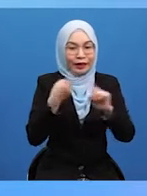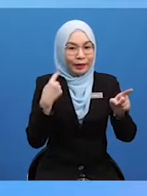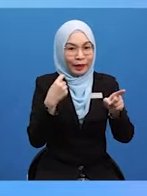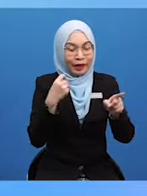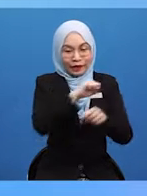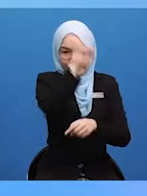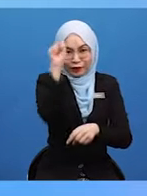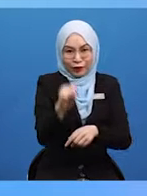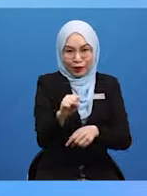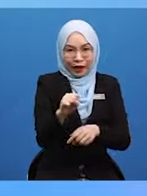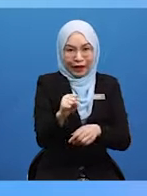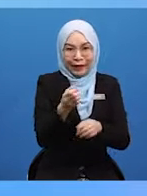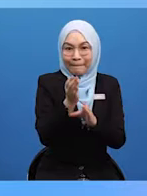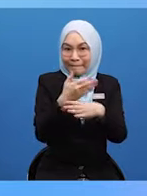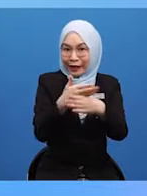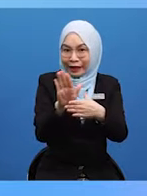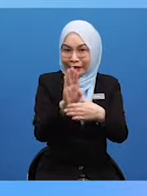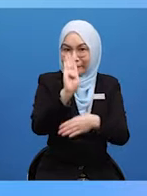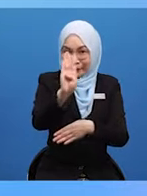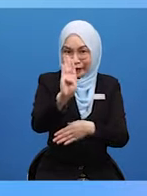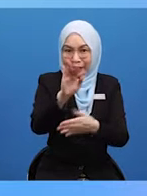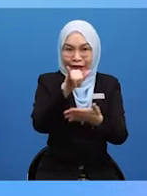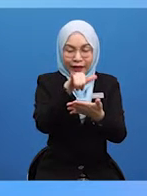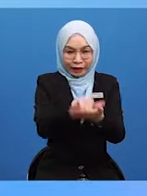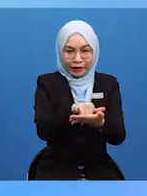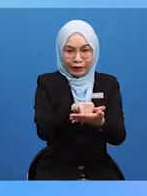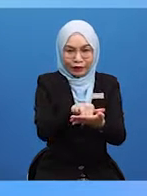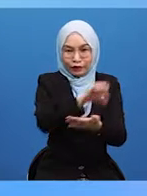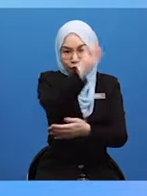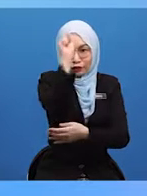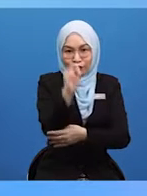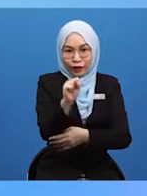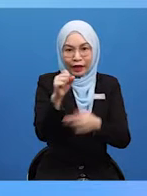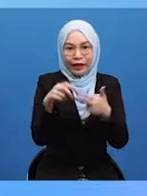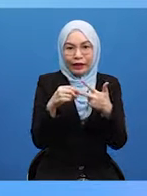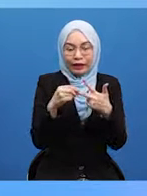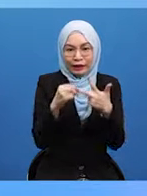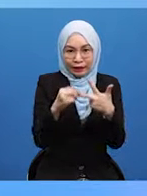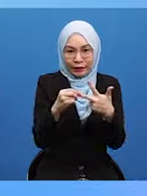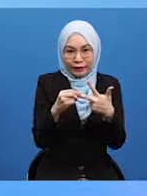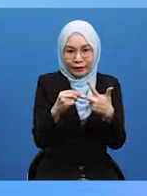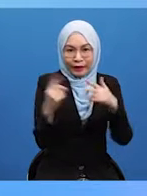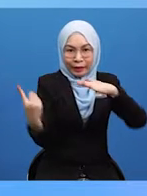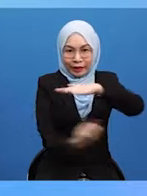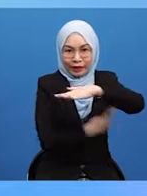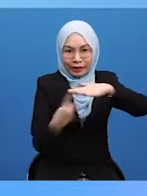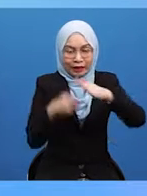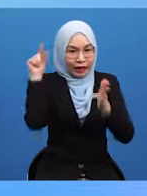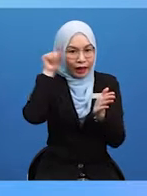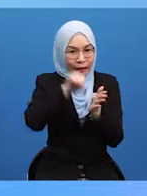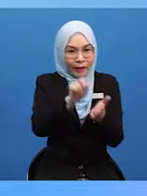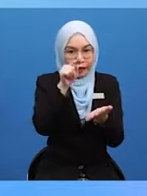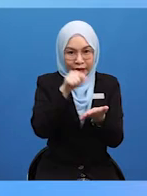soalan struktur bahagian B, iaitu soalan 3. Berdasarkan foto di